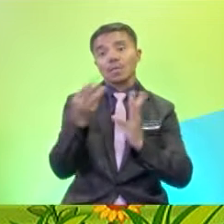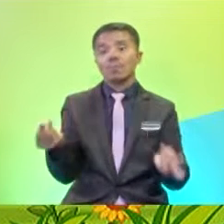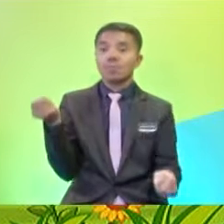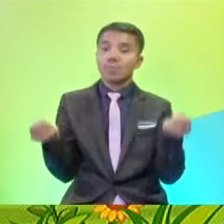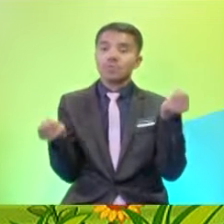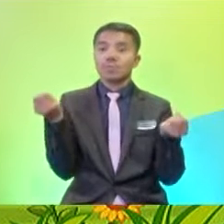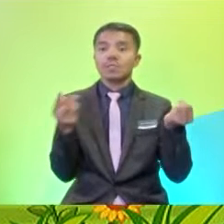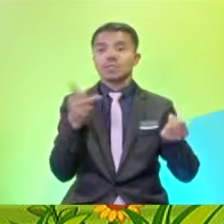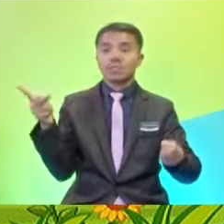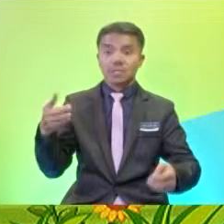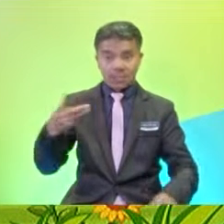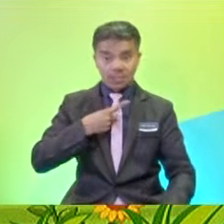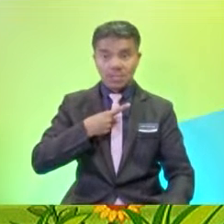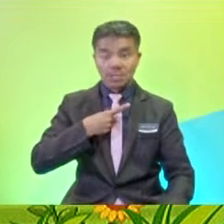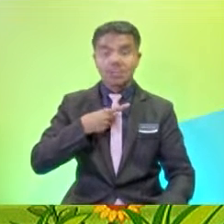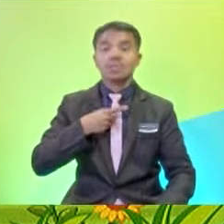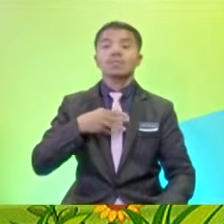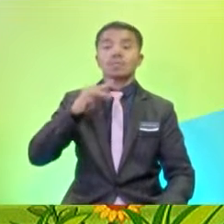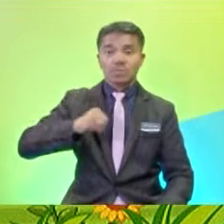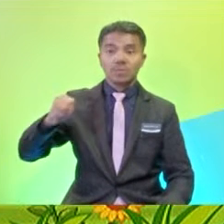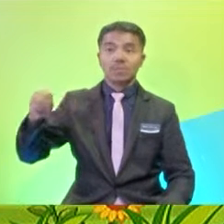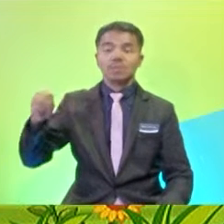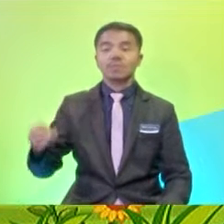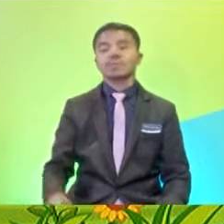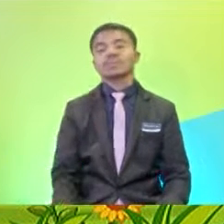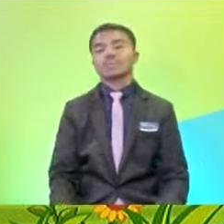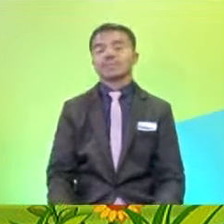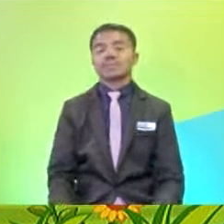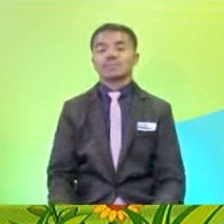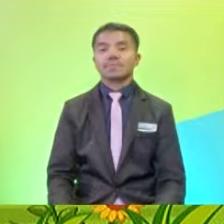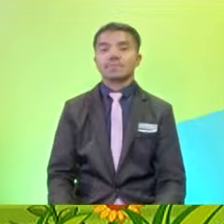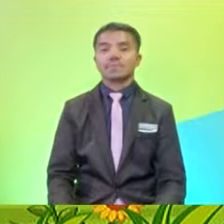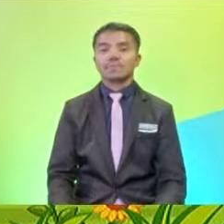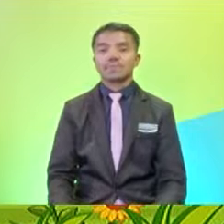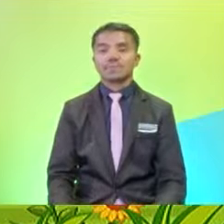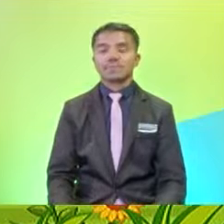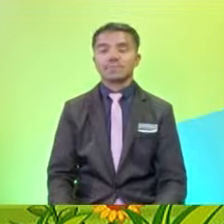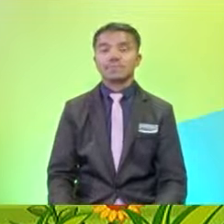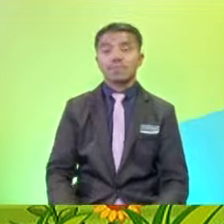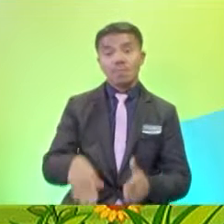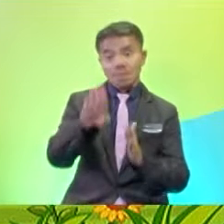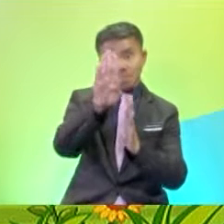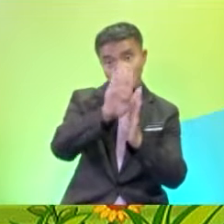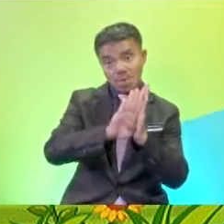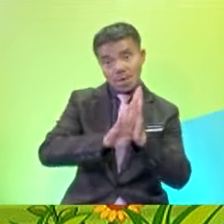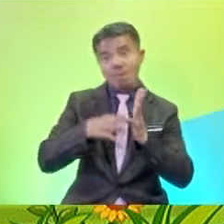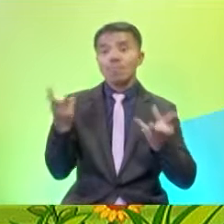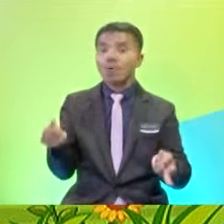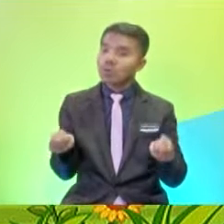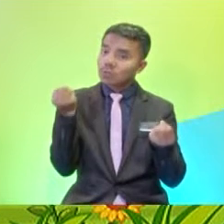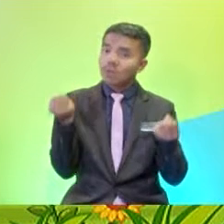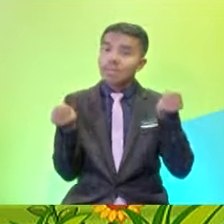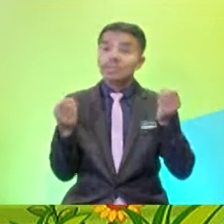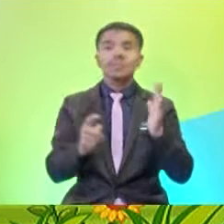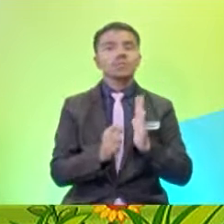apa kita mengamalkan ajak-ajak berilmu membentuk ilmu tadi kita kasih tinggi untuk belajar